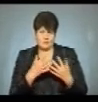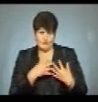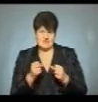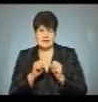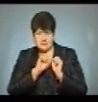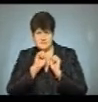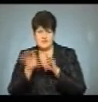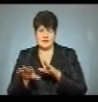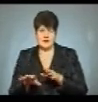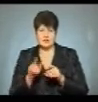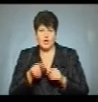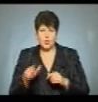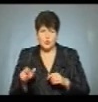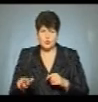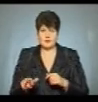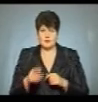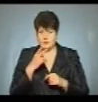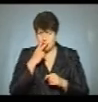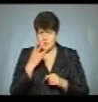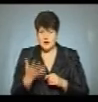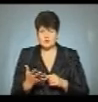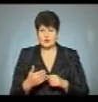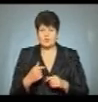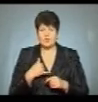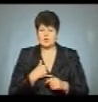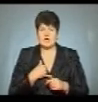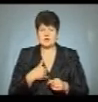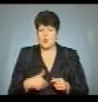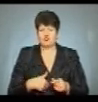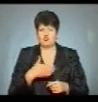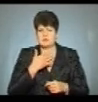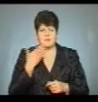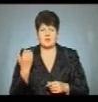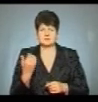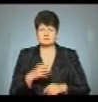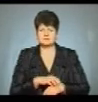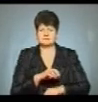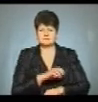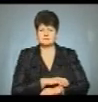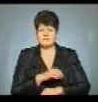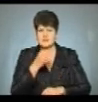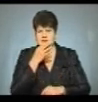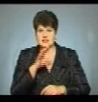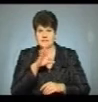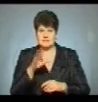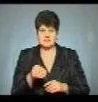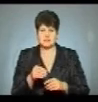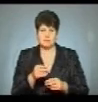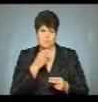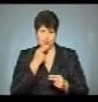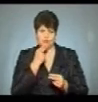передати людям, бо ми бачимо, у нас ніякого голоду немає. Радянська сторона взяли ці продукти, обляли